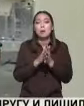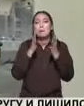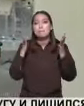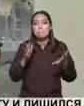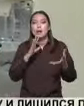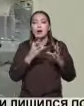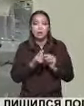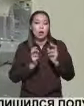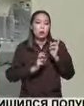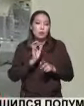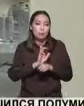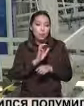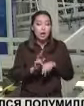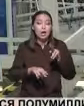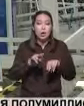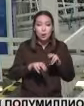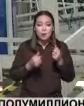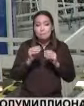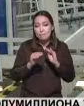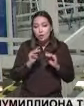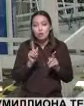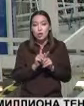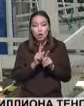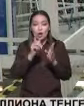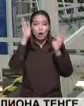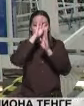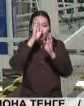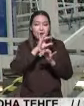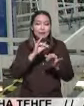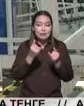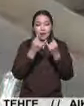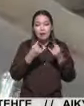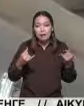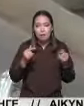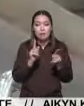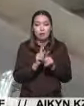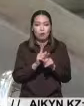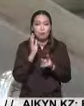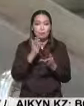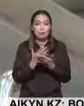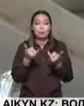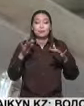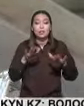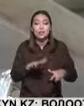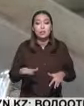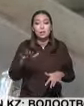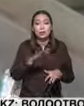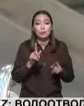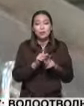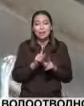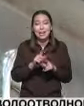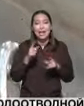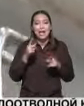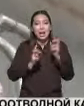палитра производств. От строительных и швейных до фармакологических и кабельных заводов. Мы находимся на территории индустриального парка